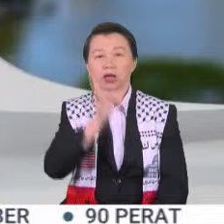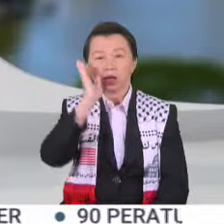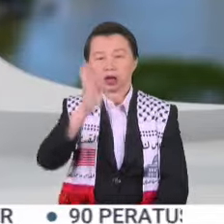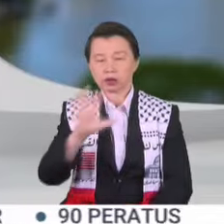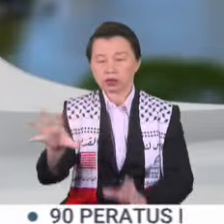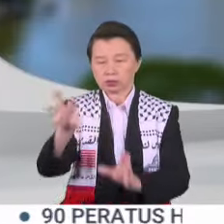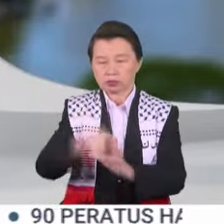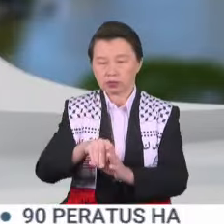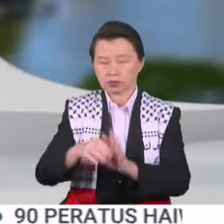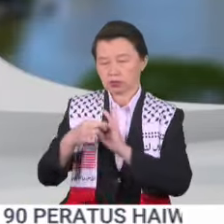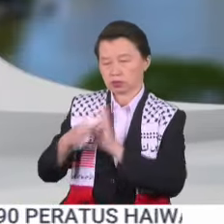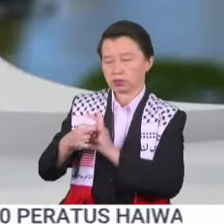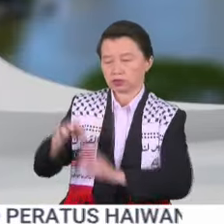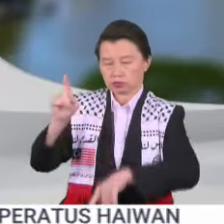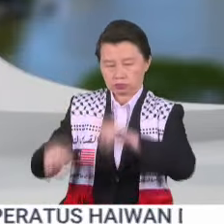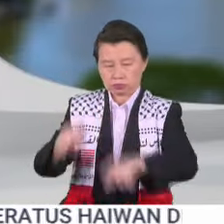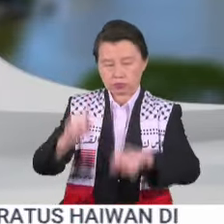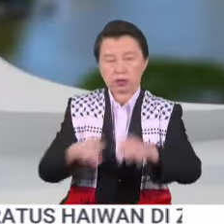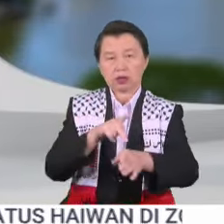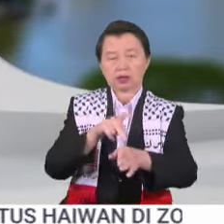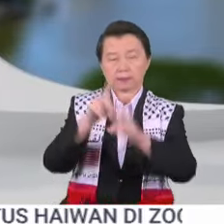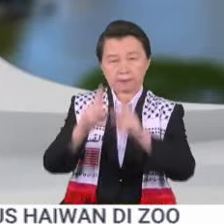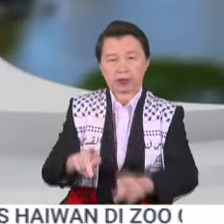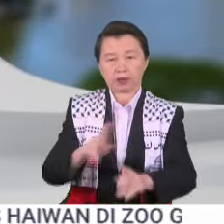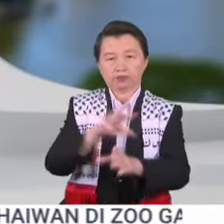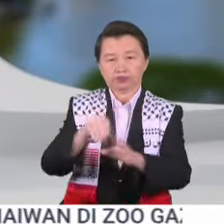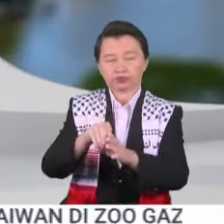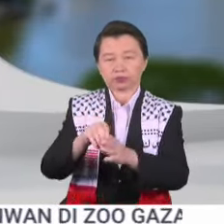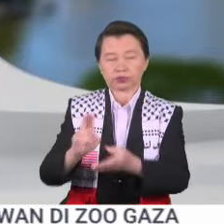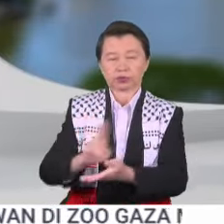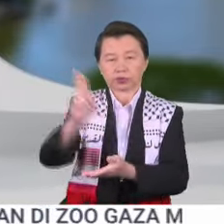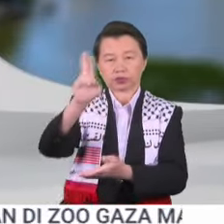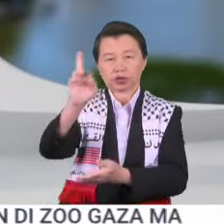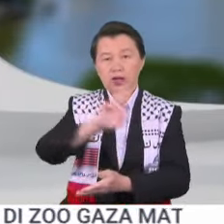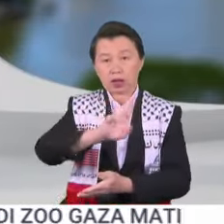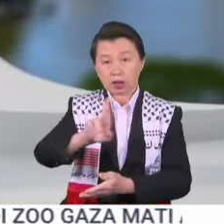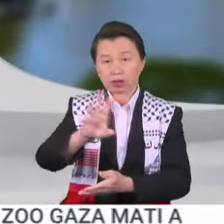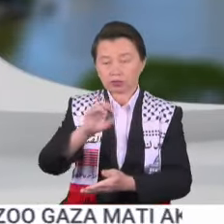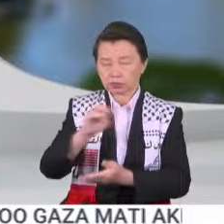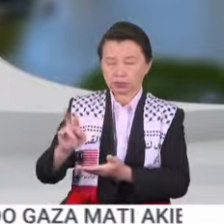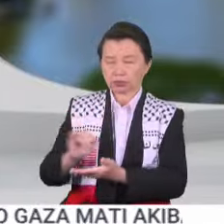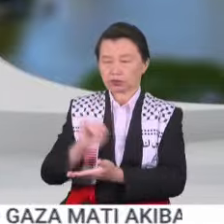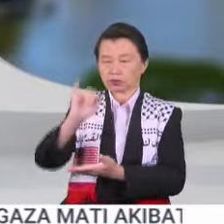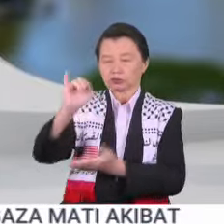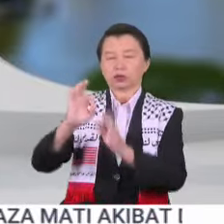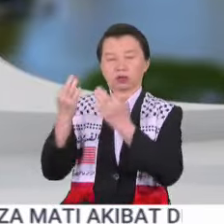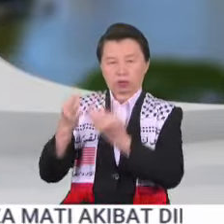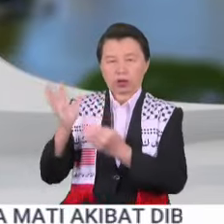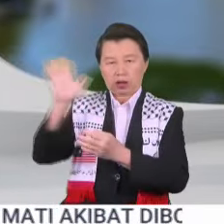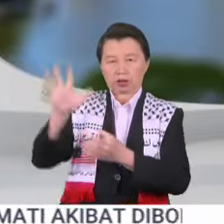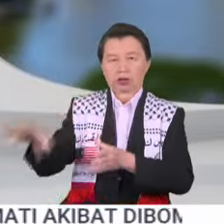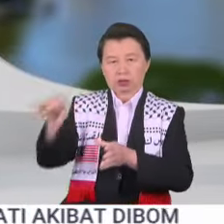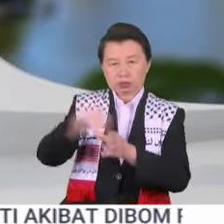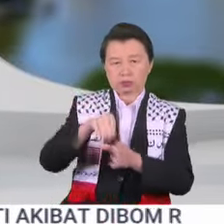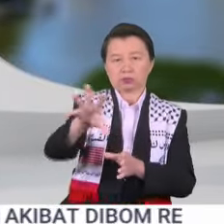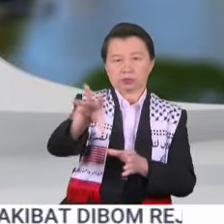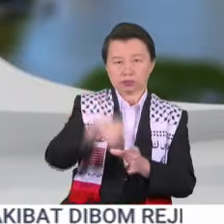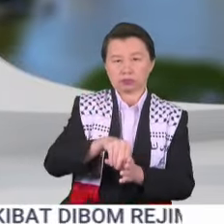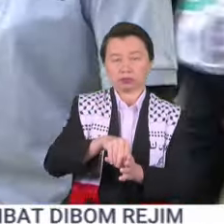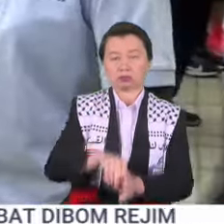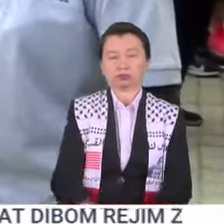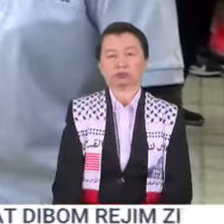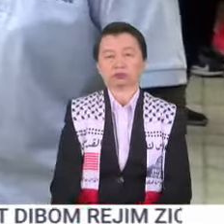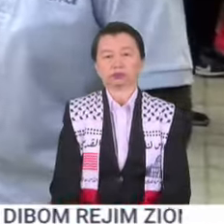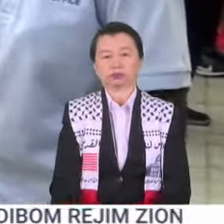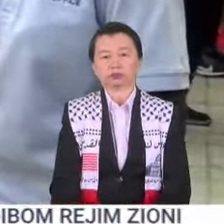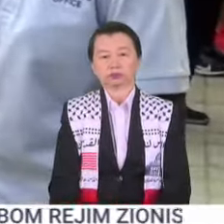akan melibatkan kerjasama pelbagai pihak termasuk institusi agama serta institusi kekeluargaan.